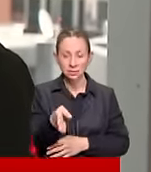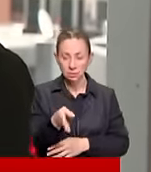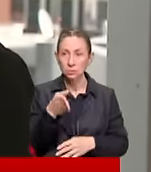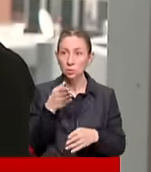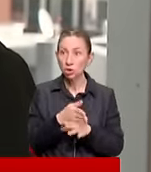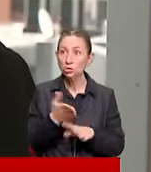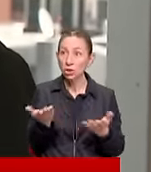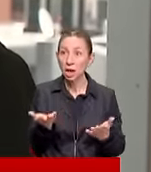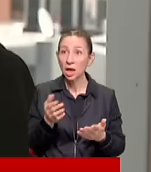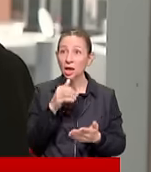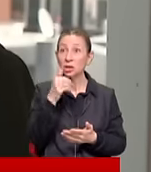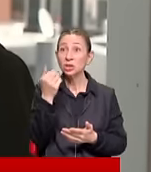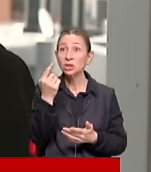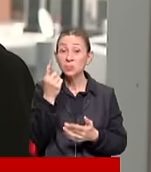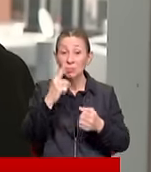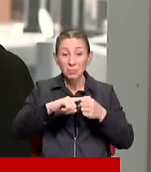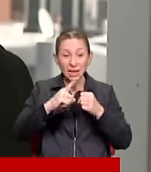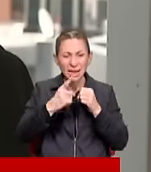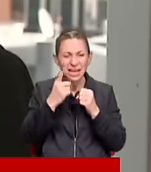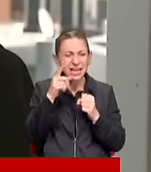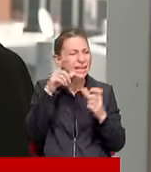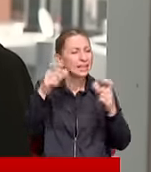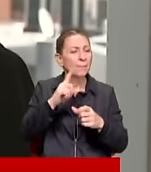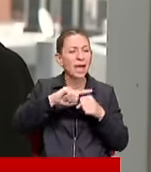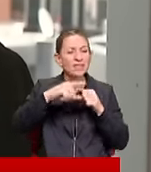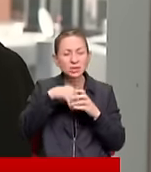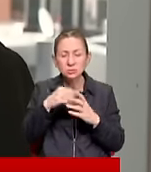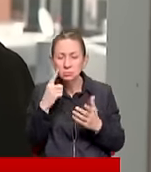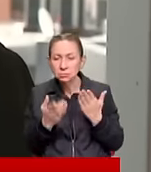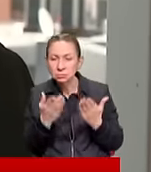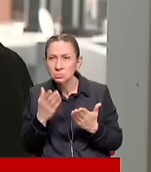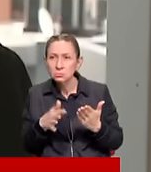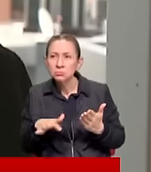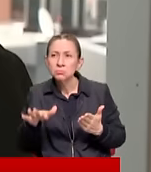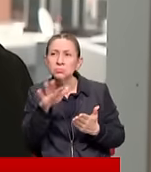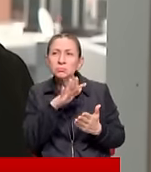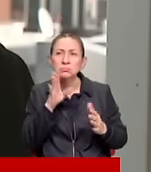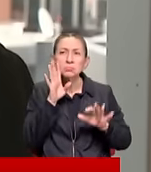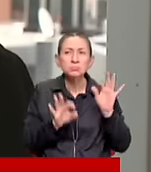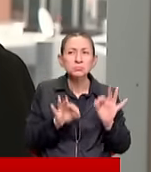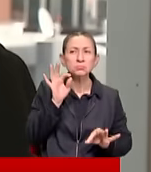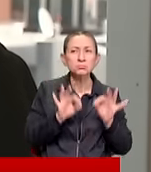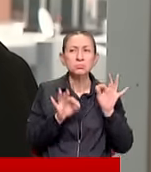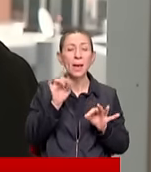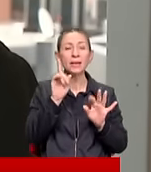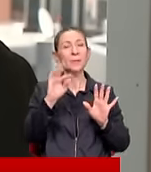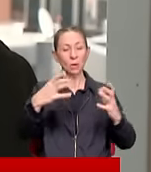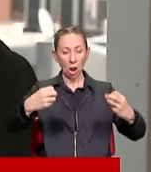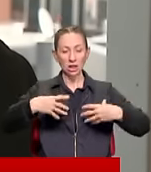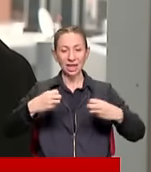de ilk bir hafta içerisinde analiz ettik. Yani yapıyı ilk önce bir röntgenini